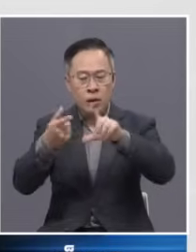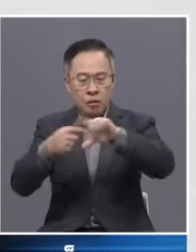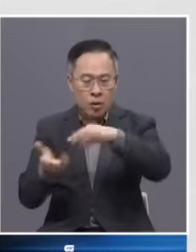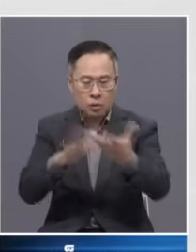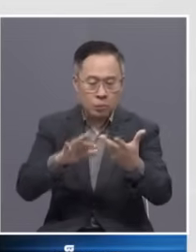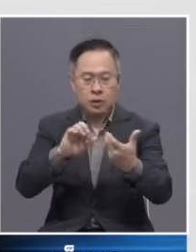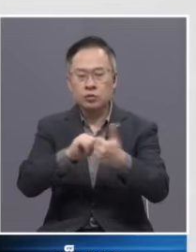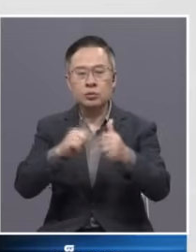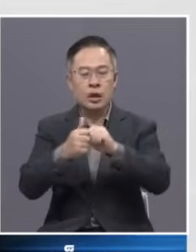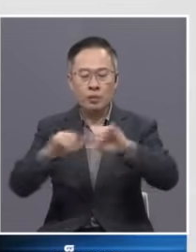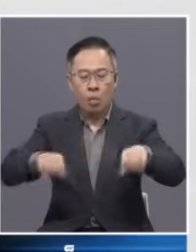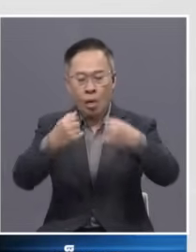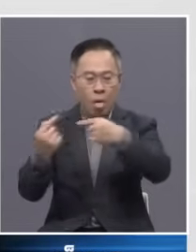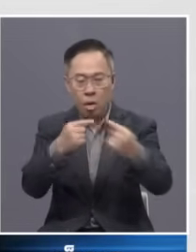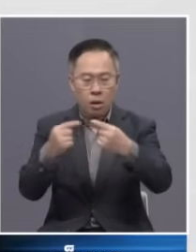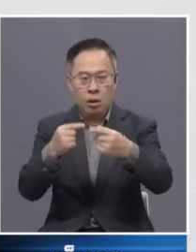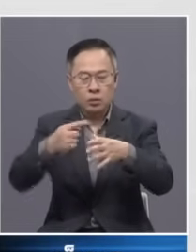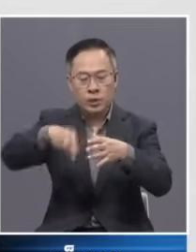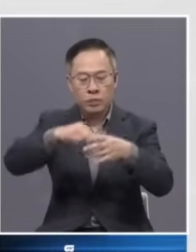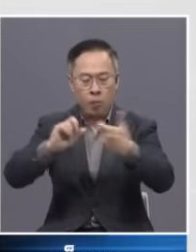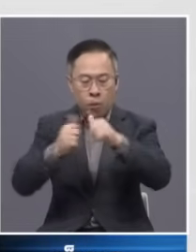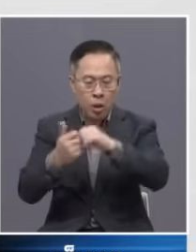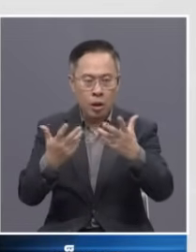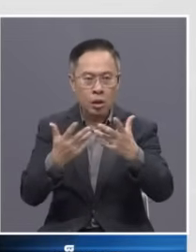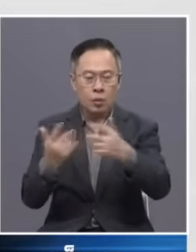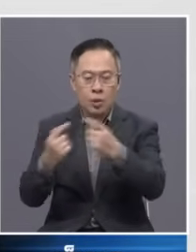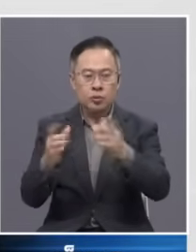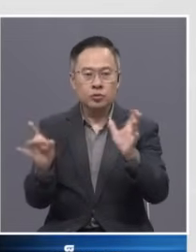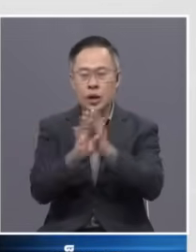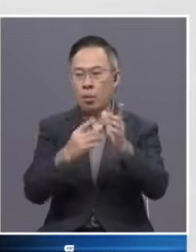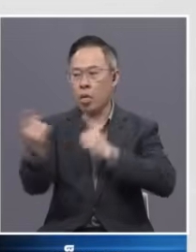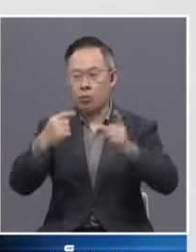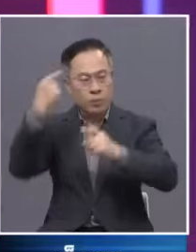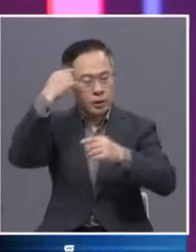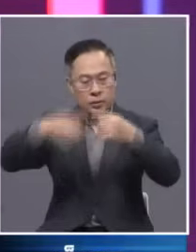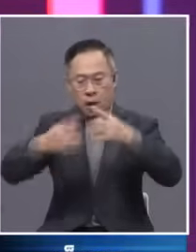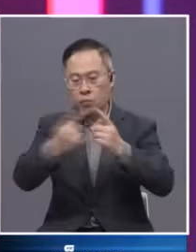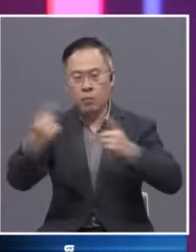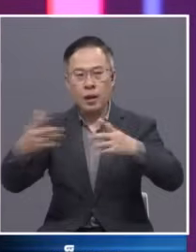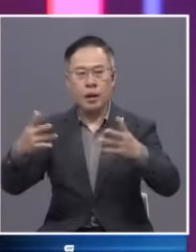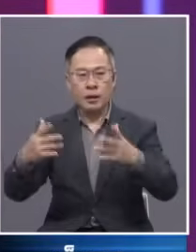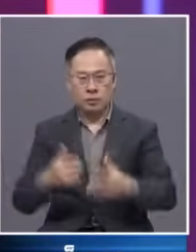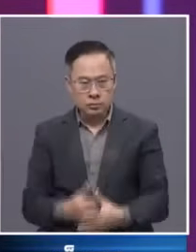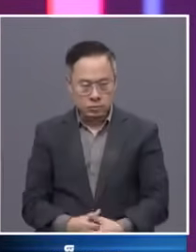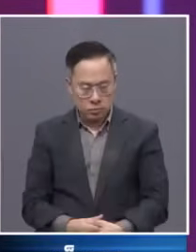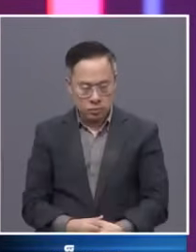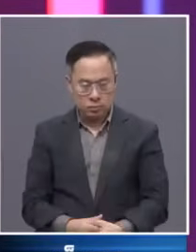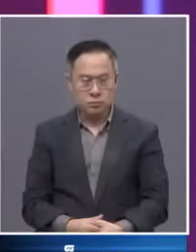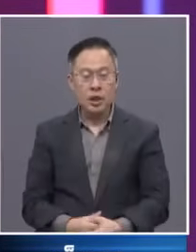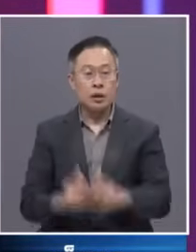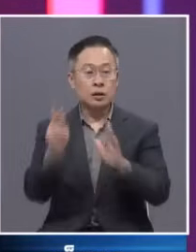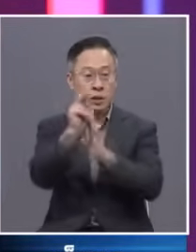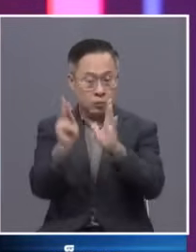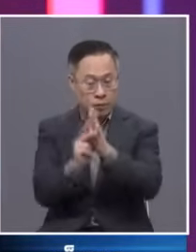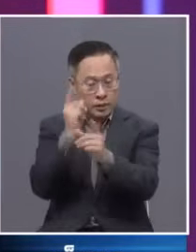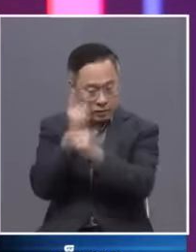ลเกิดความขัดแย้งซึ่งถ้าพิจารณาทางกฎหมายเนี่ยคุณวิบุตรก็บอกหลายคนก็มองว่าทำได้แต่ถ้าดูทางการเมืองหล